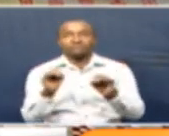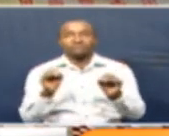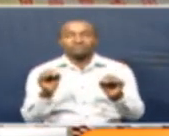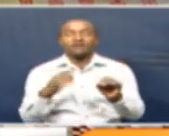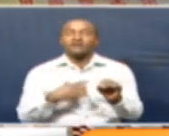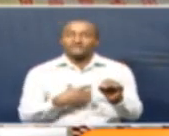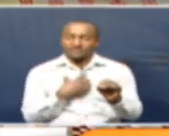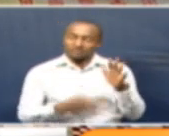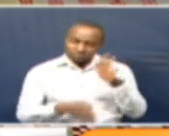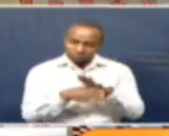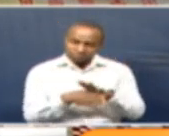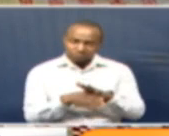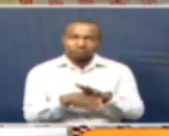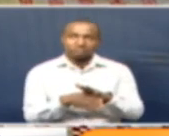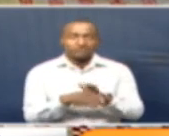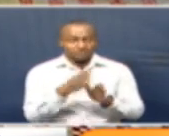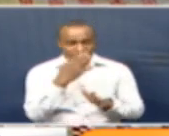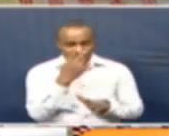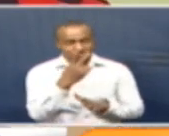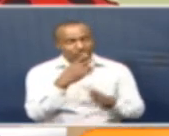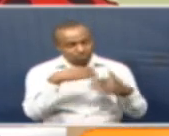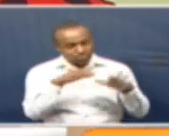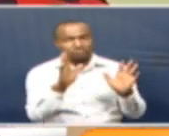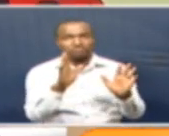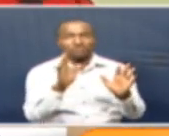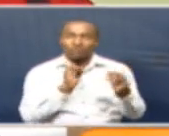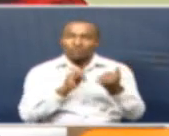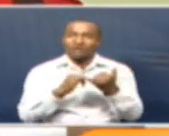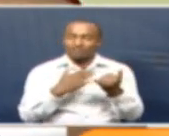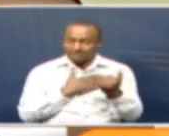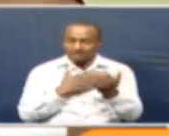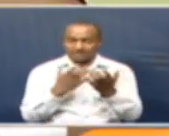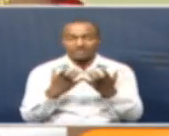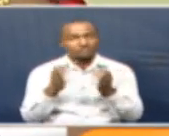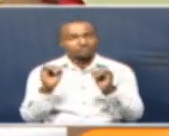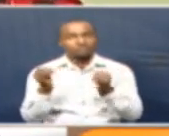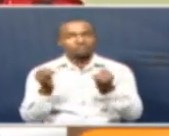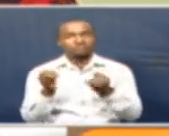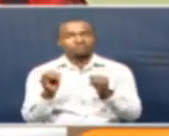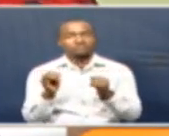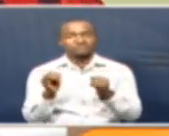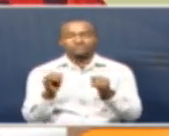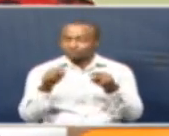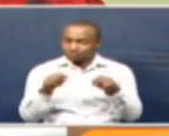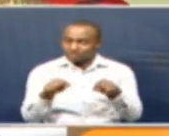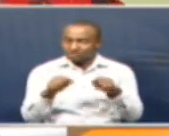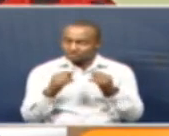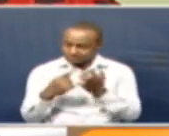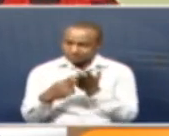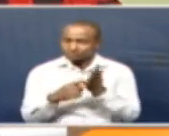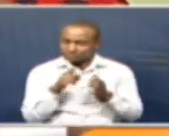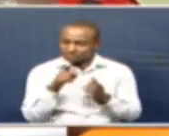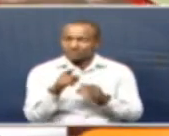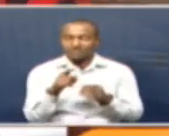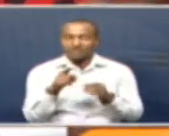wageni wapate muda waambie, jamani umemaliza siku mbili, mimi pia na mazungumzo na bifia kwa kama nikurudi nyumbani, urudi nyumbani. Leo tuwazungumzia